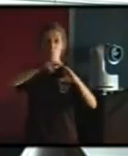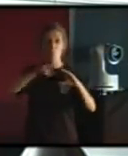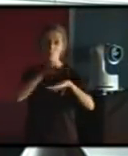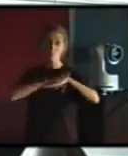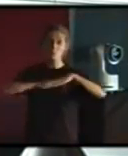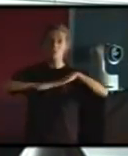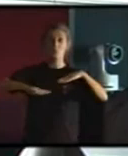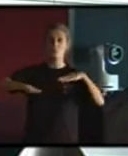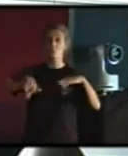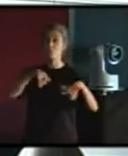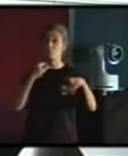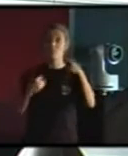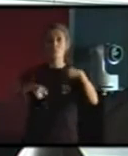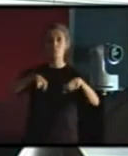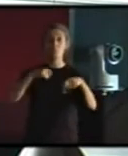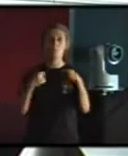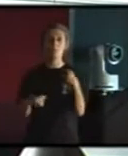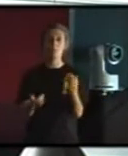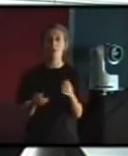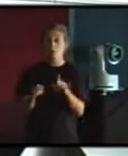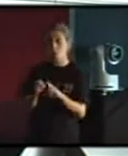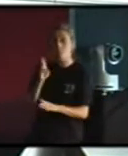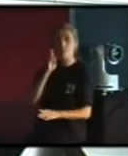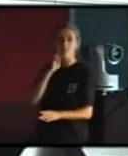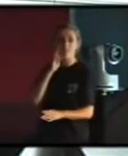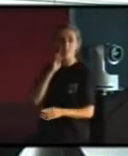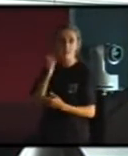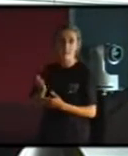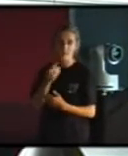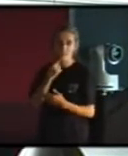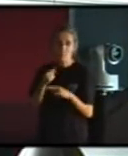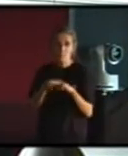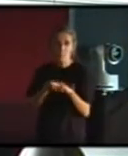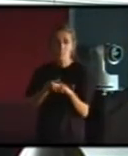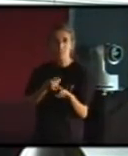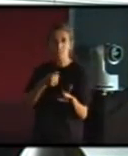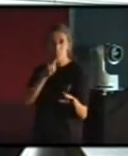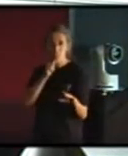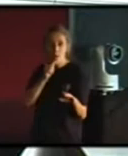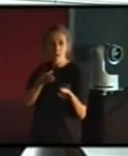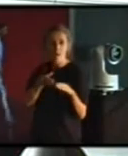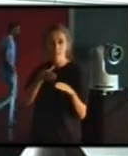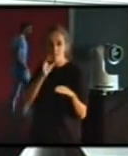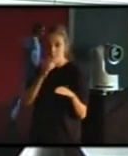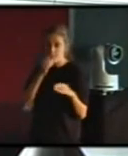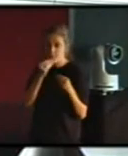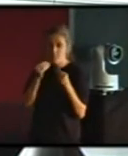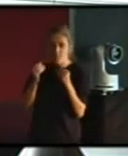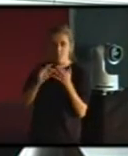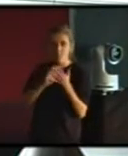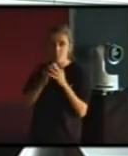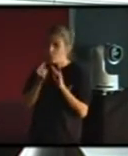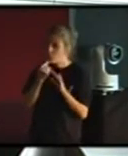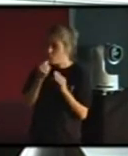etc. Un peu comme le vin qui ne va pas tout se raconter d'un seul coup, et là on a l'impression en voyant une maquette que c'est de telle ou